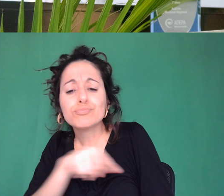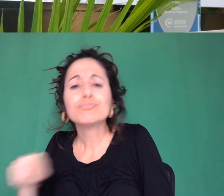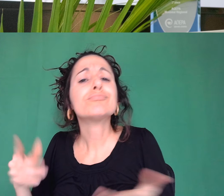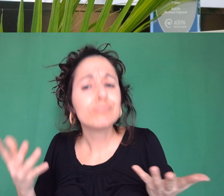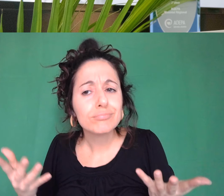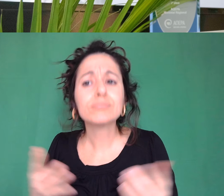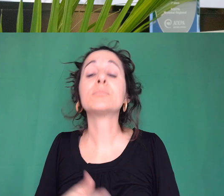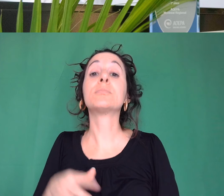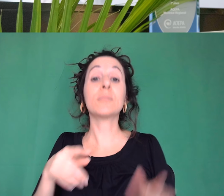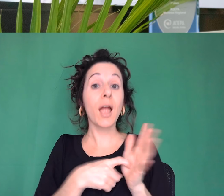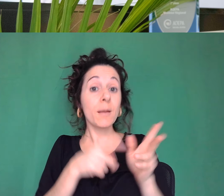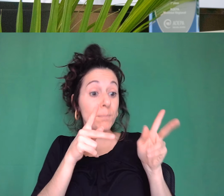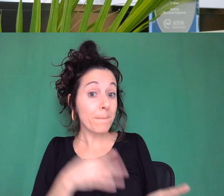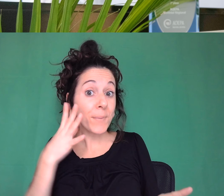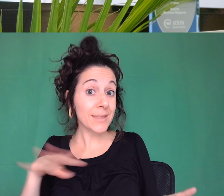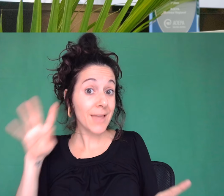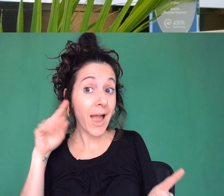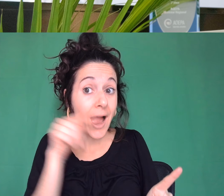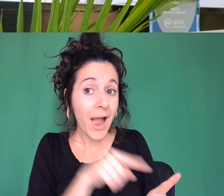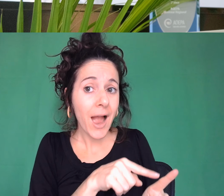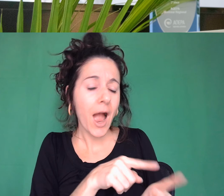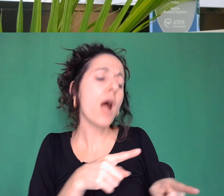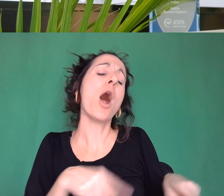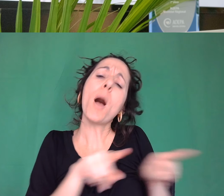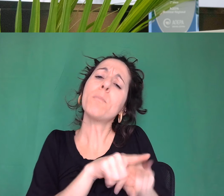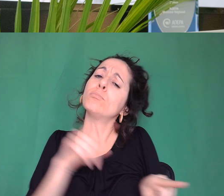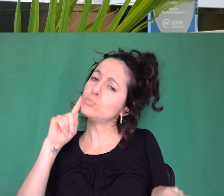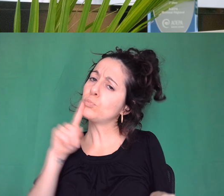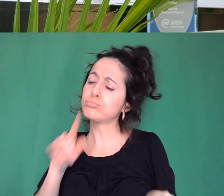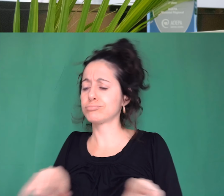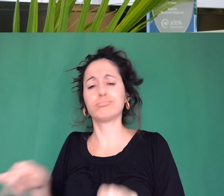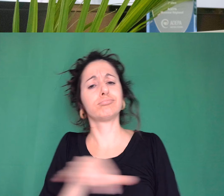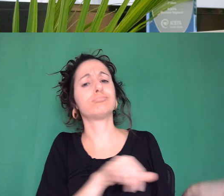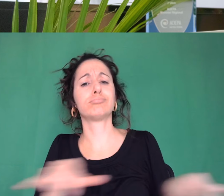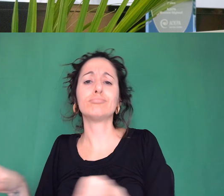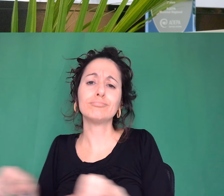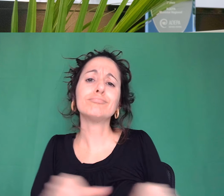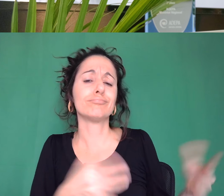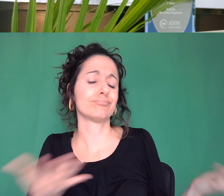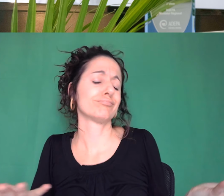malentendante peut s'identifier comme une personne sourde. C'est vraiment très personnel.